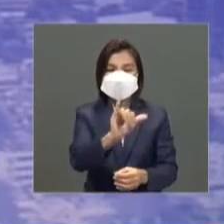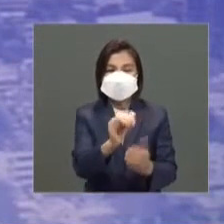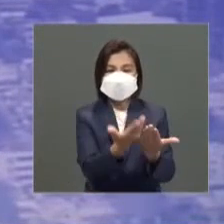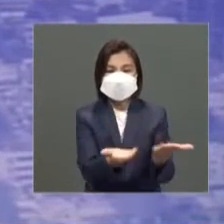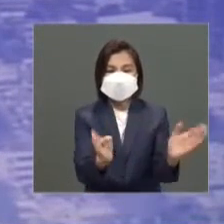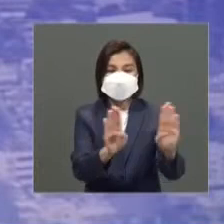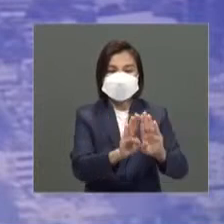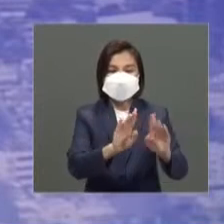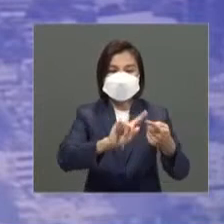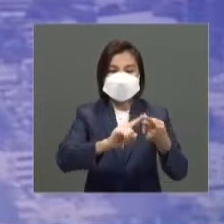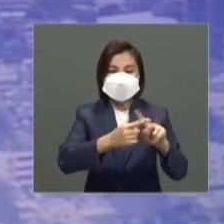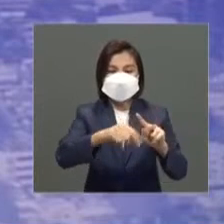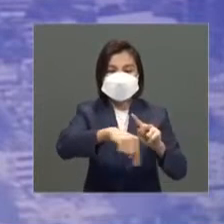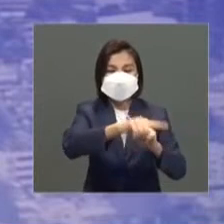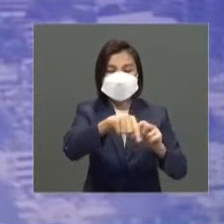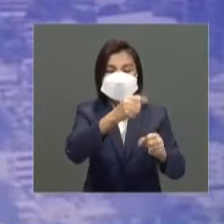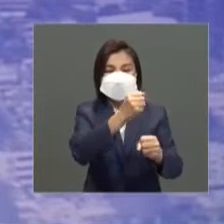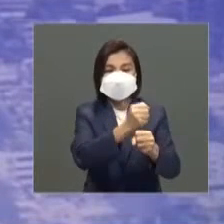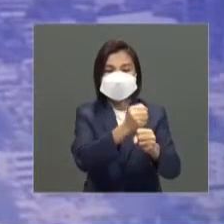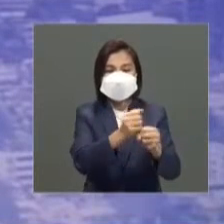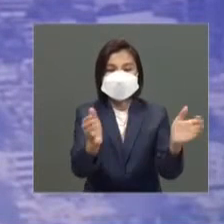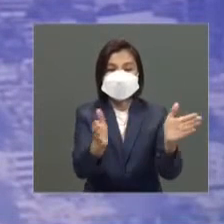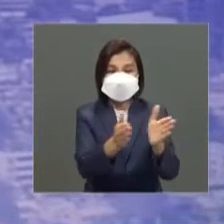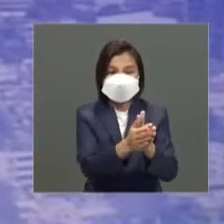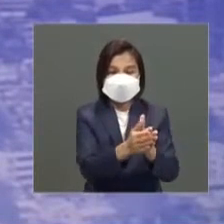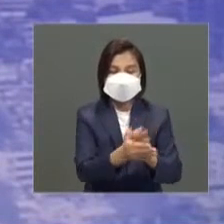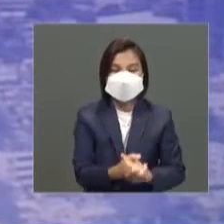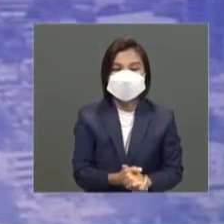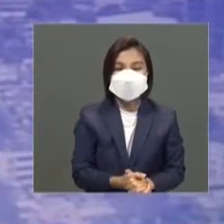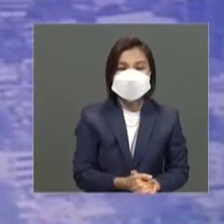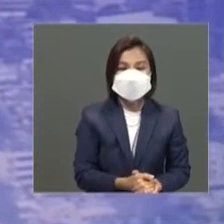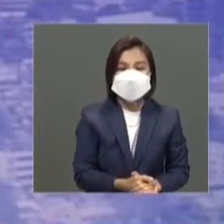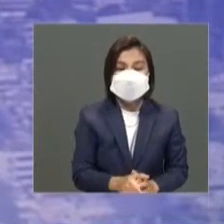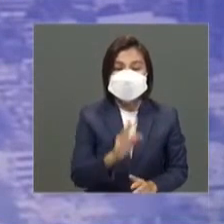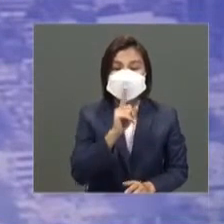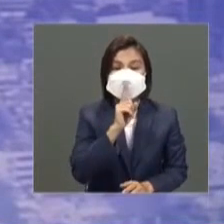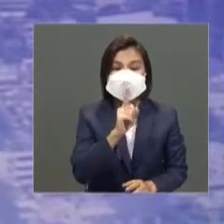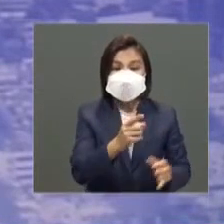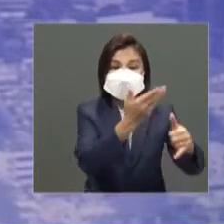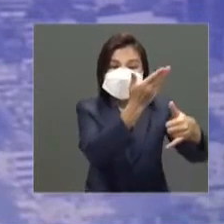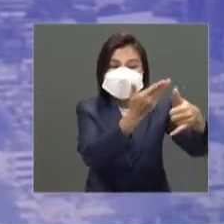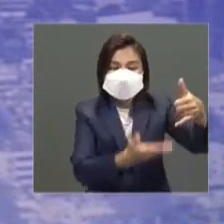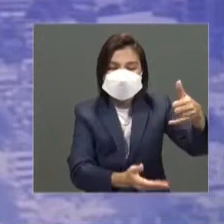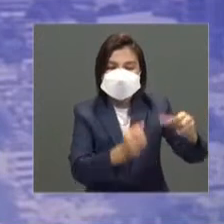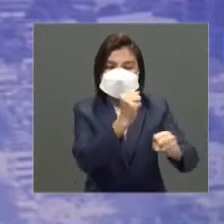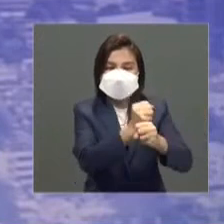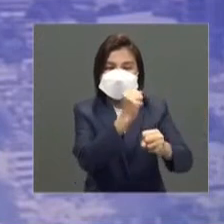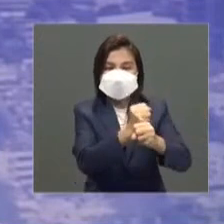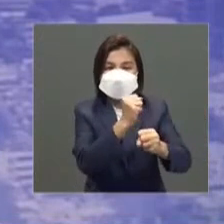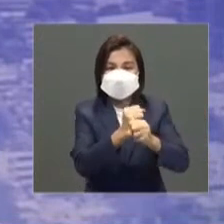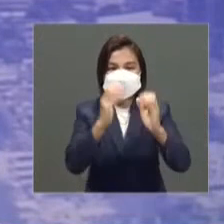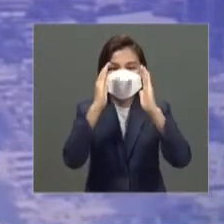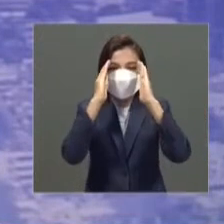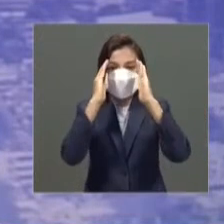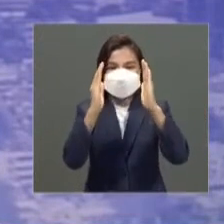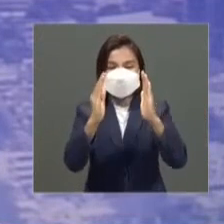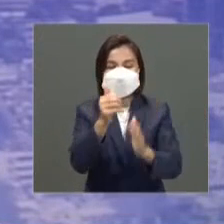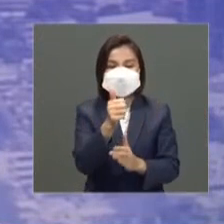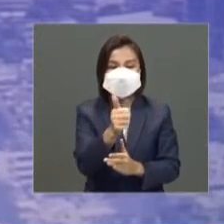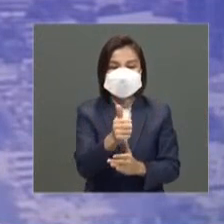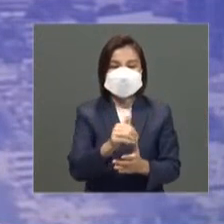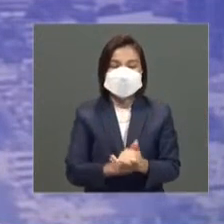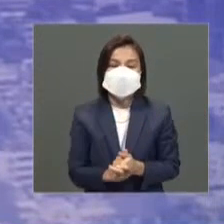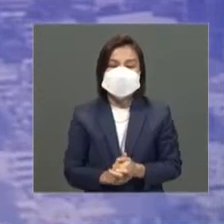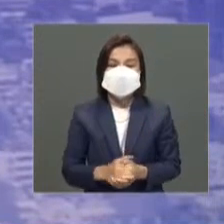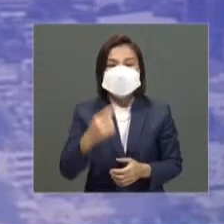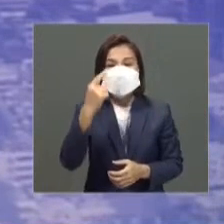เพื่อนร่วมงานนะครับของเจ้าหน้าที่ท่านนั้นนะครับท่านเป็นคนที่เสียสละทุ่มเทในการทำงานนะครับก็อาจจะ